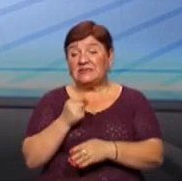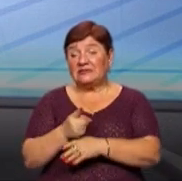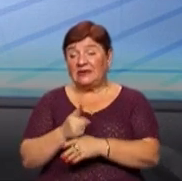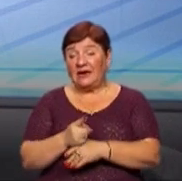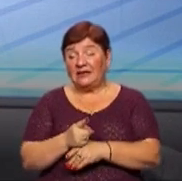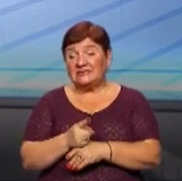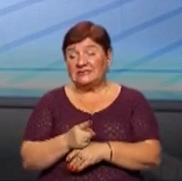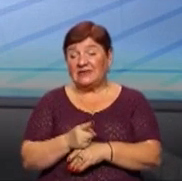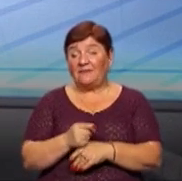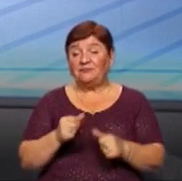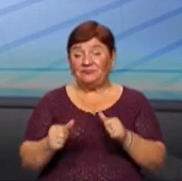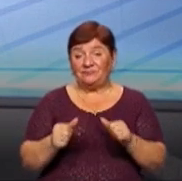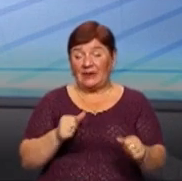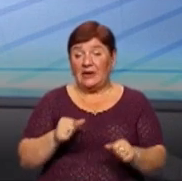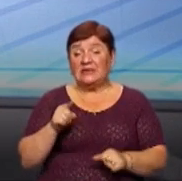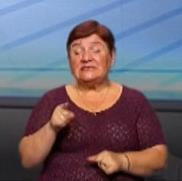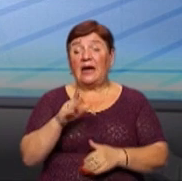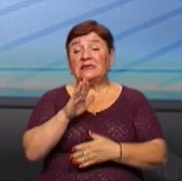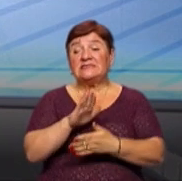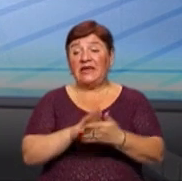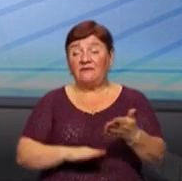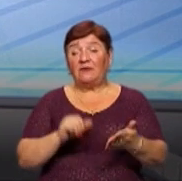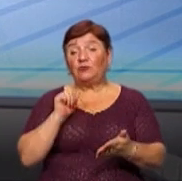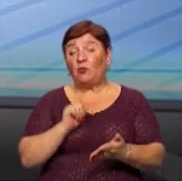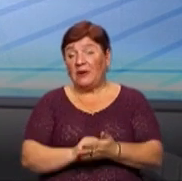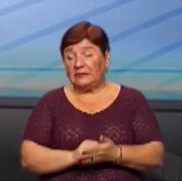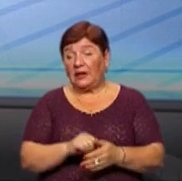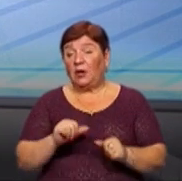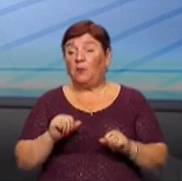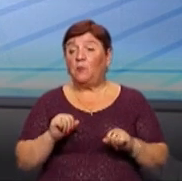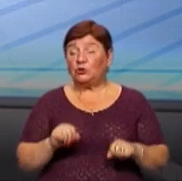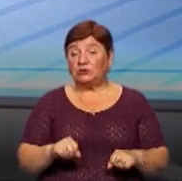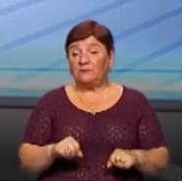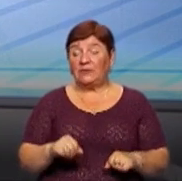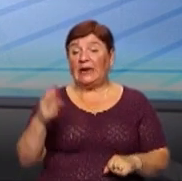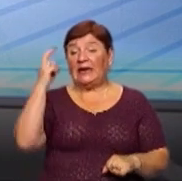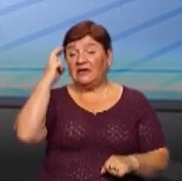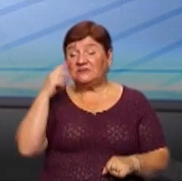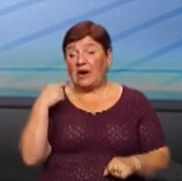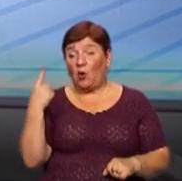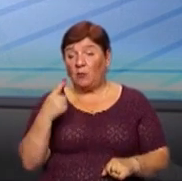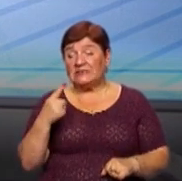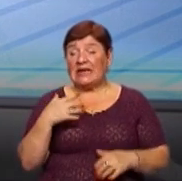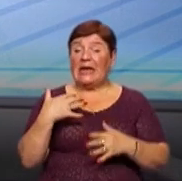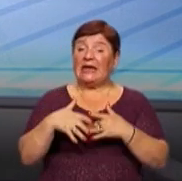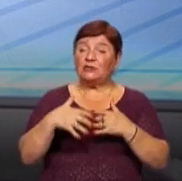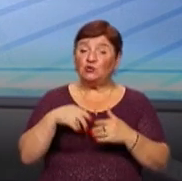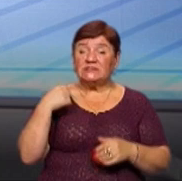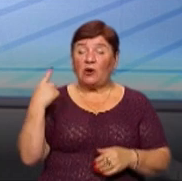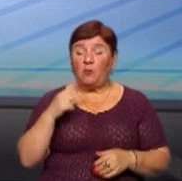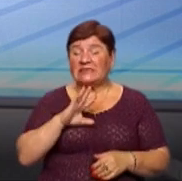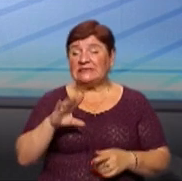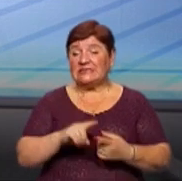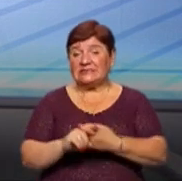призначається екстерреально. Тобто ця заява може попасти до всіма документи, може сказати Київську область, Херсонську, не від